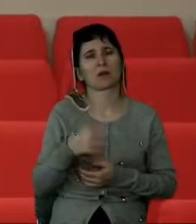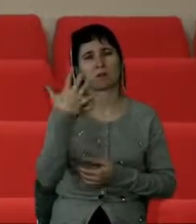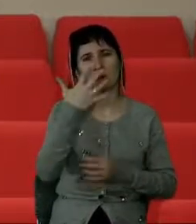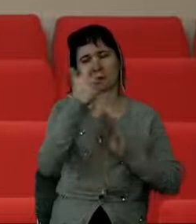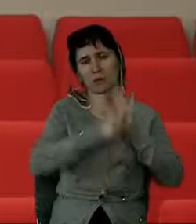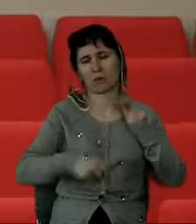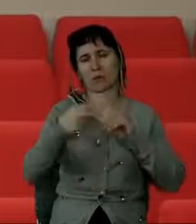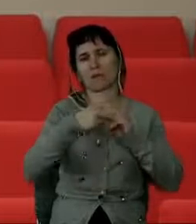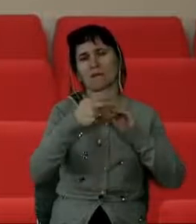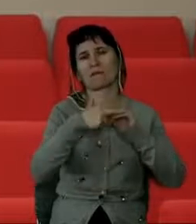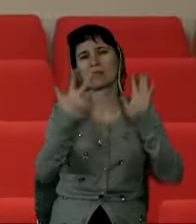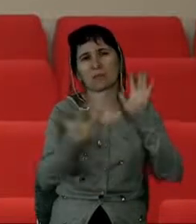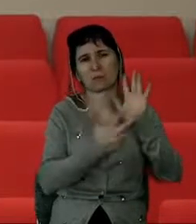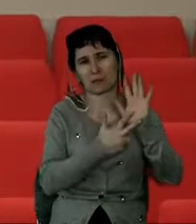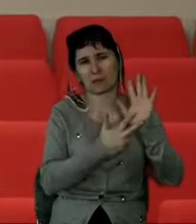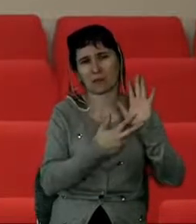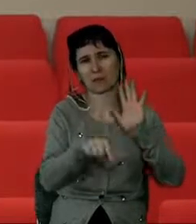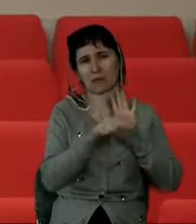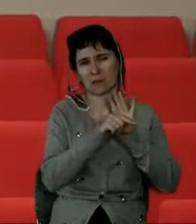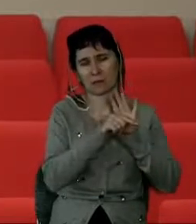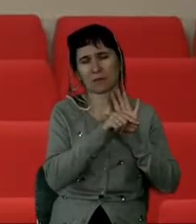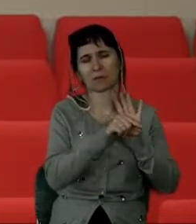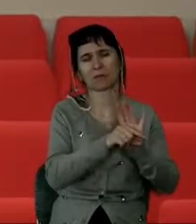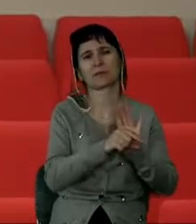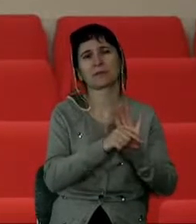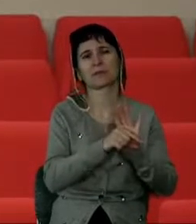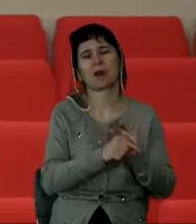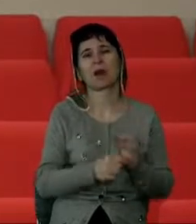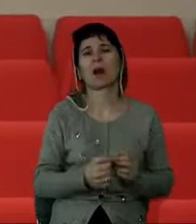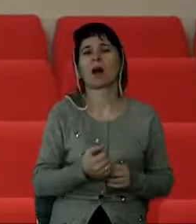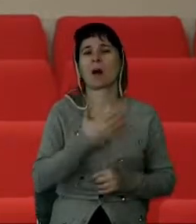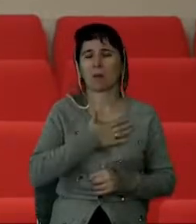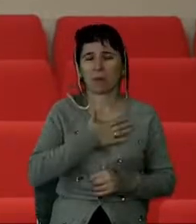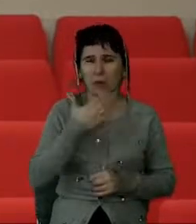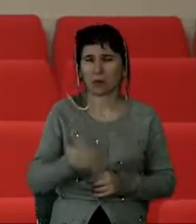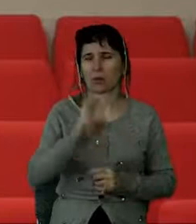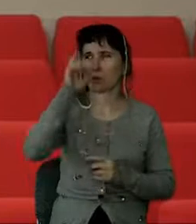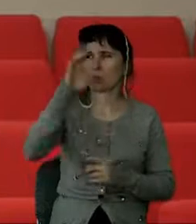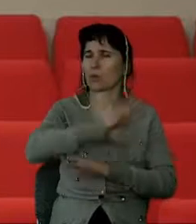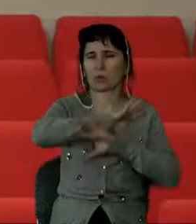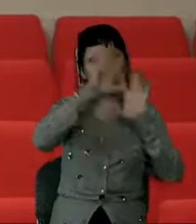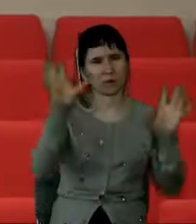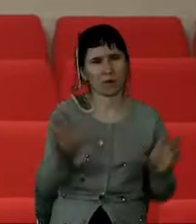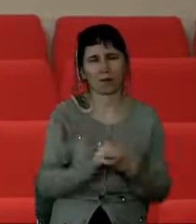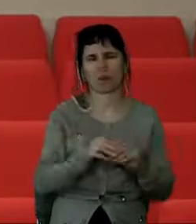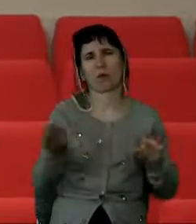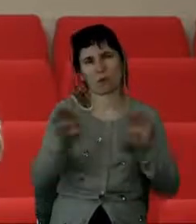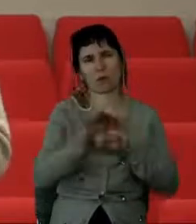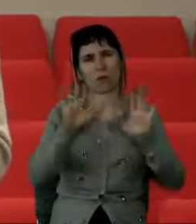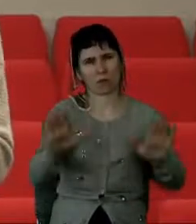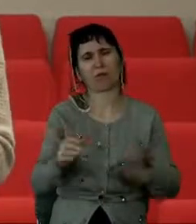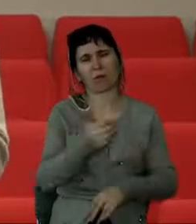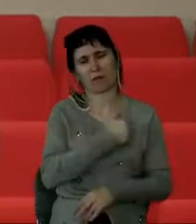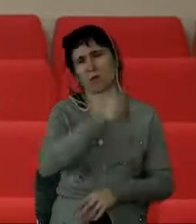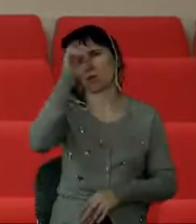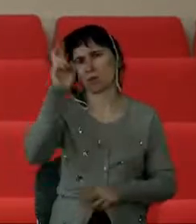віршик. Відомий цей текст для вас. «Подякую складайте за все, бо така Божа воля про вас у